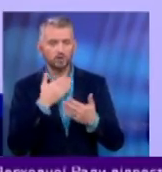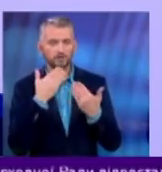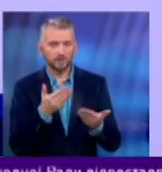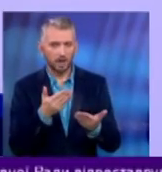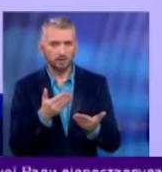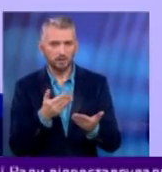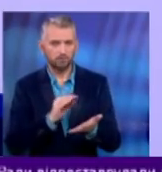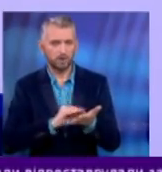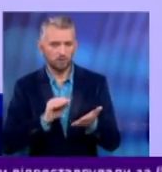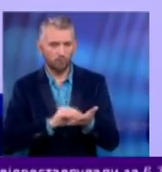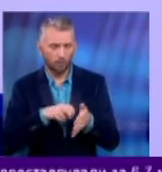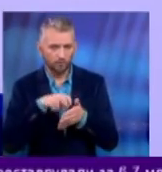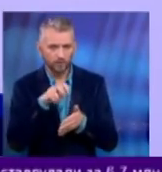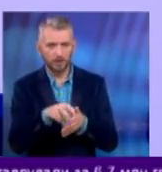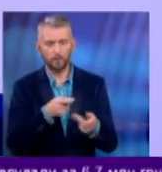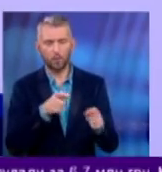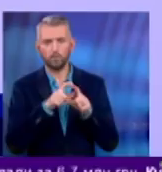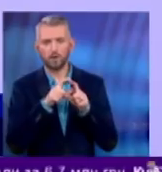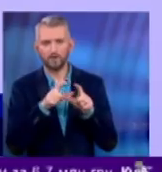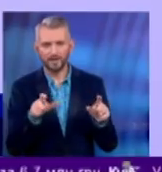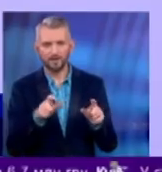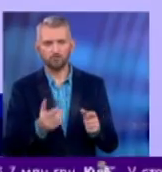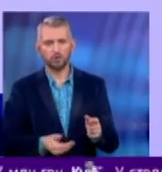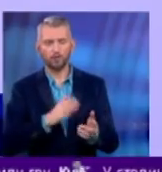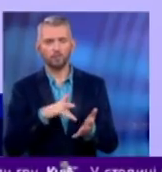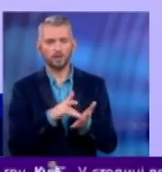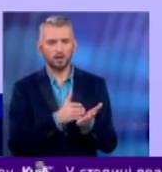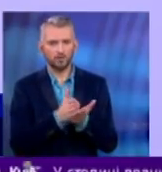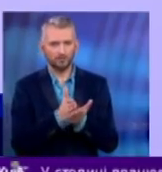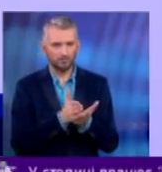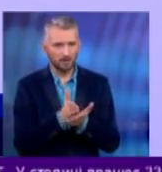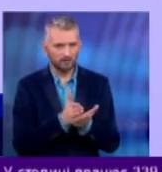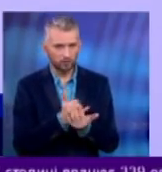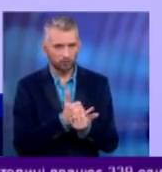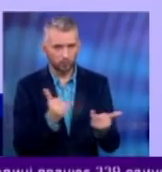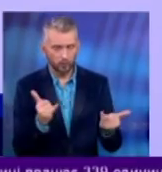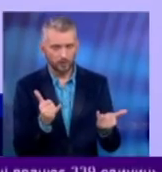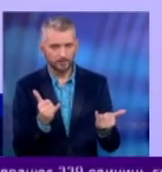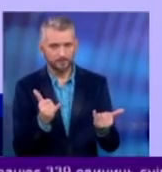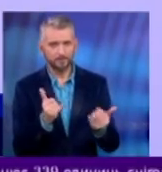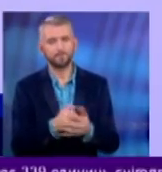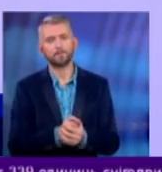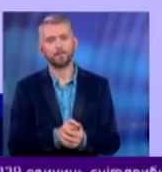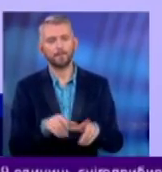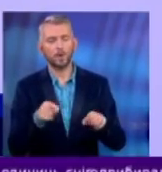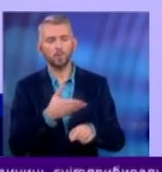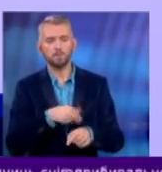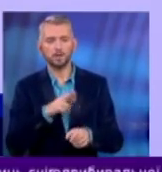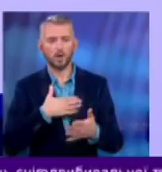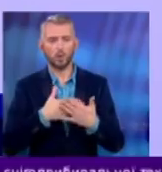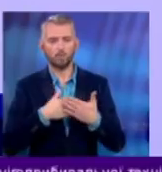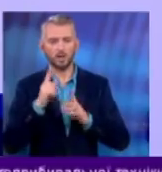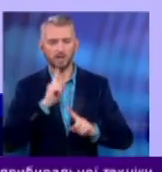да, письмово і в управління житлово-комунальної інфраструктури міста Києва. Також ми, як громадська